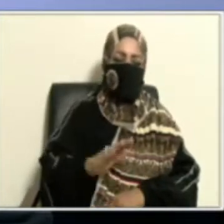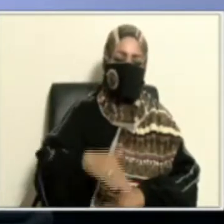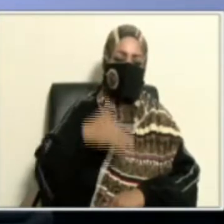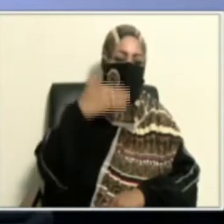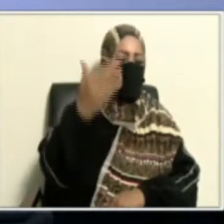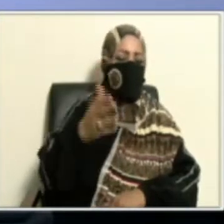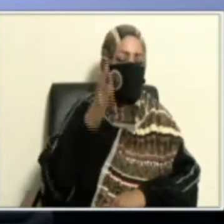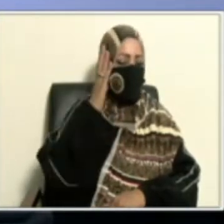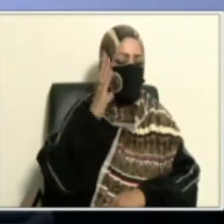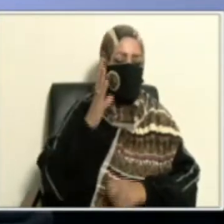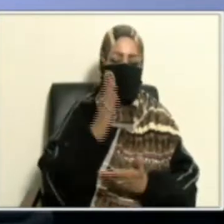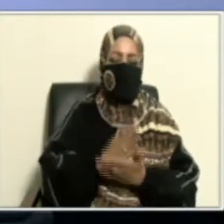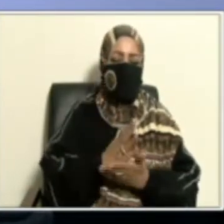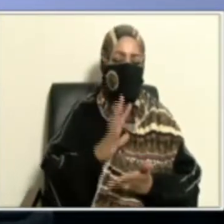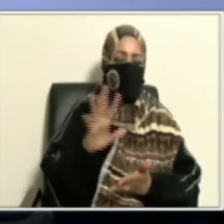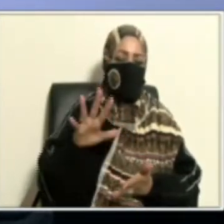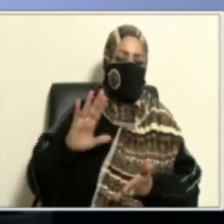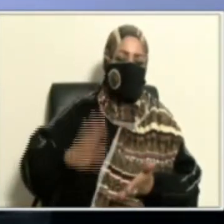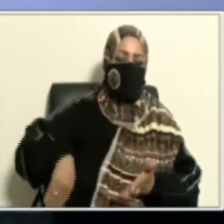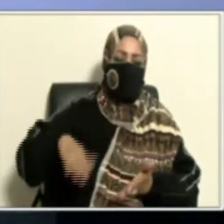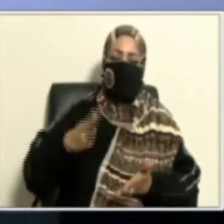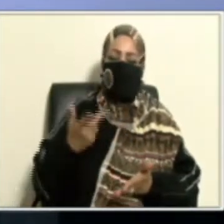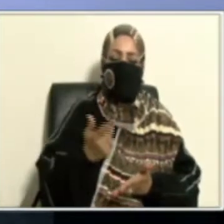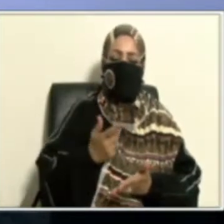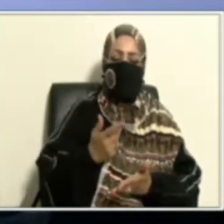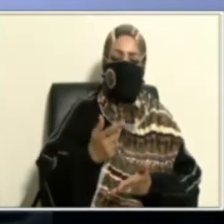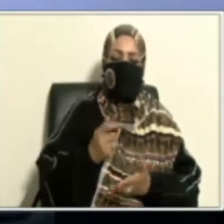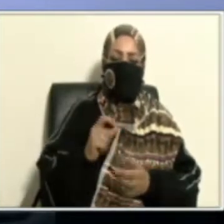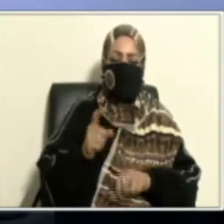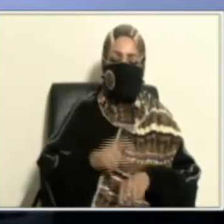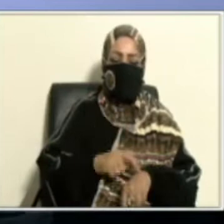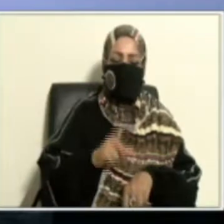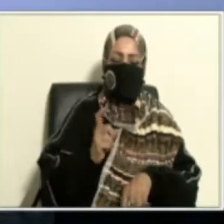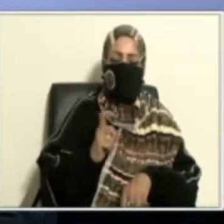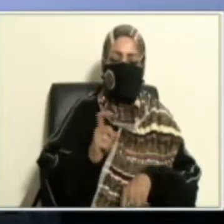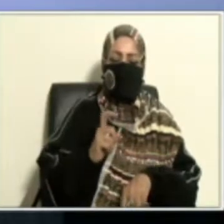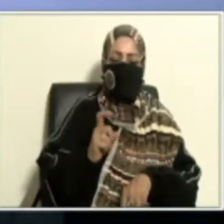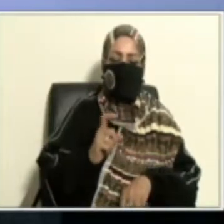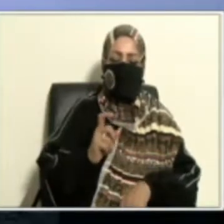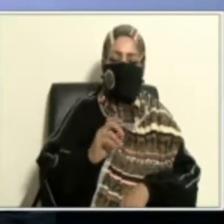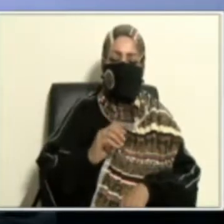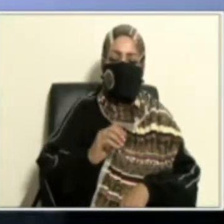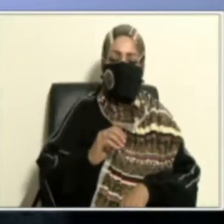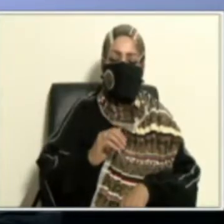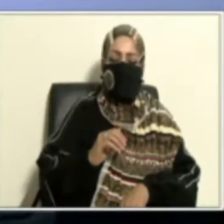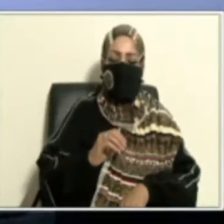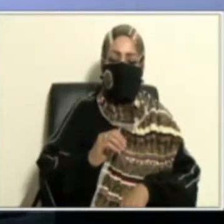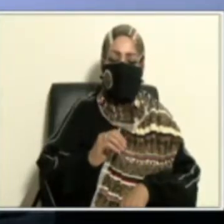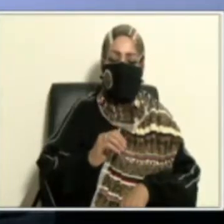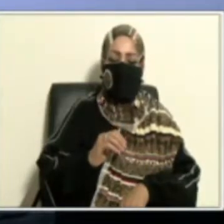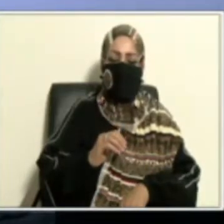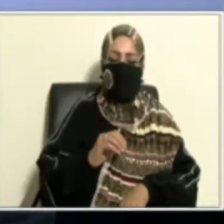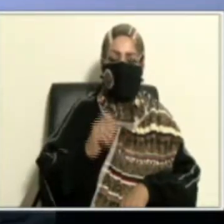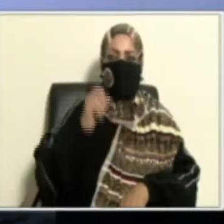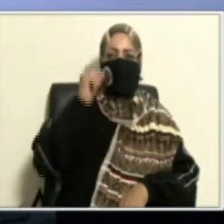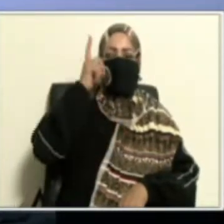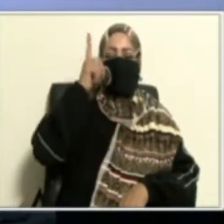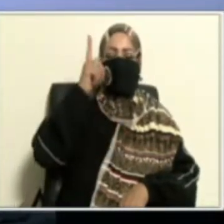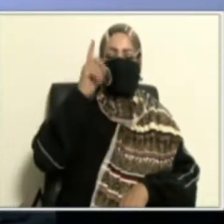بعد تذكرت صليت صلاة الركعة. أمتى بعد كم؟ بعد دقيقة، بعد ربع ساعة، بعد ساعة، بعد